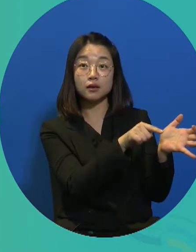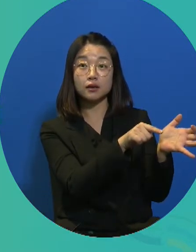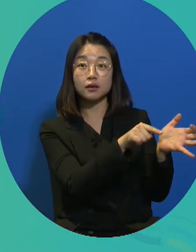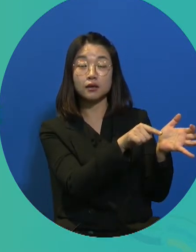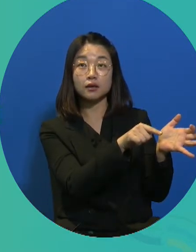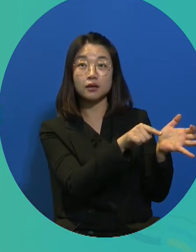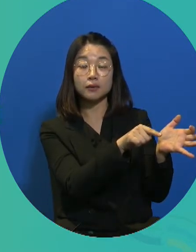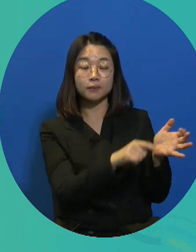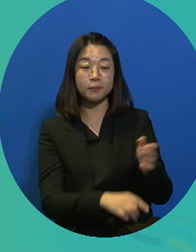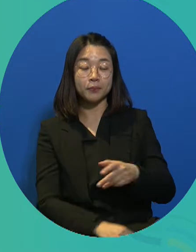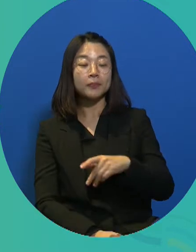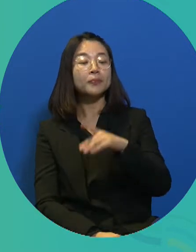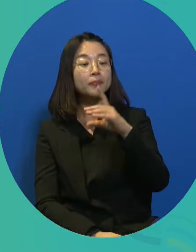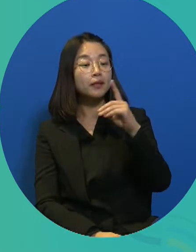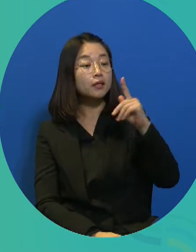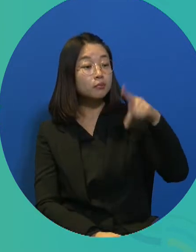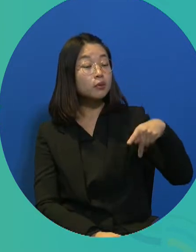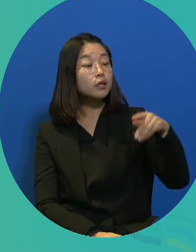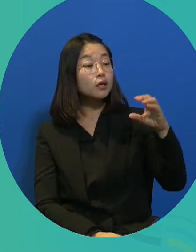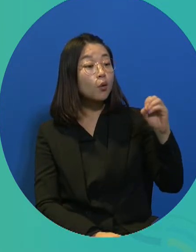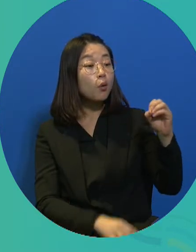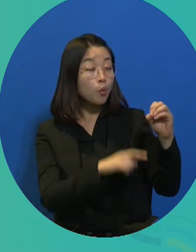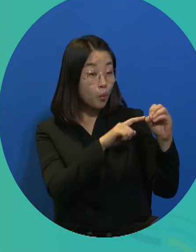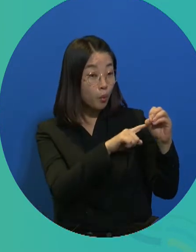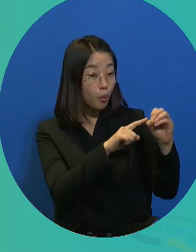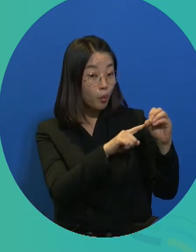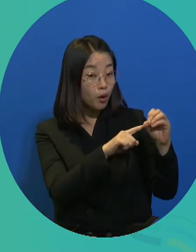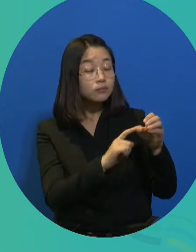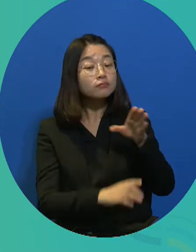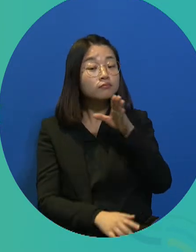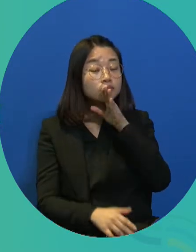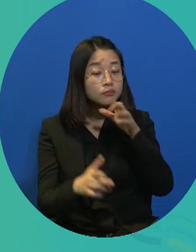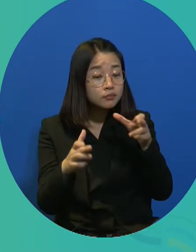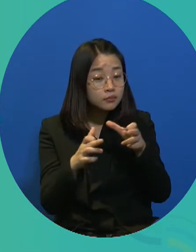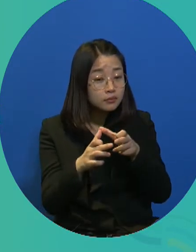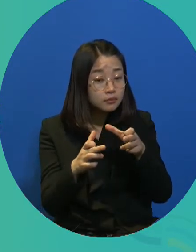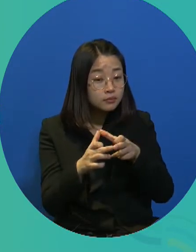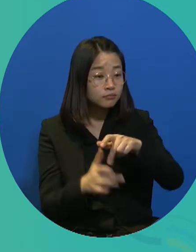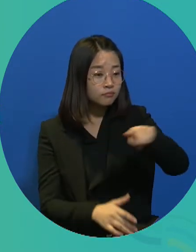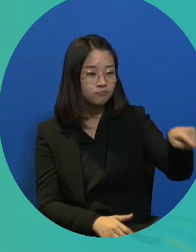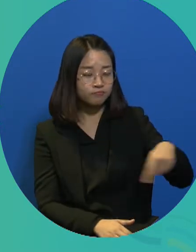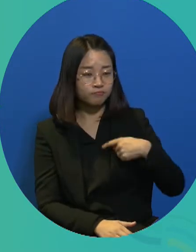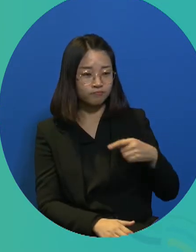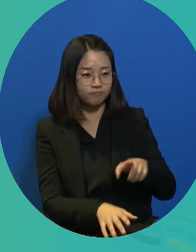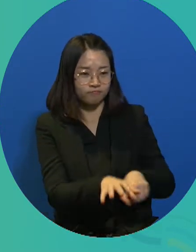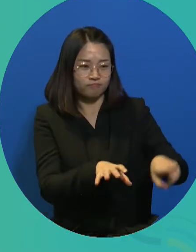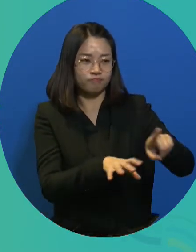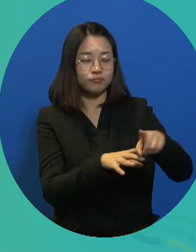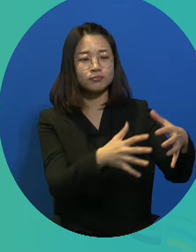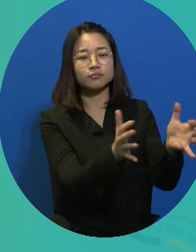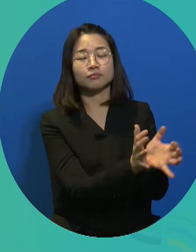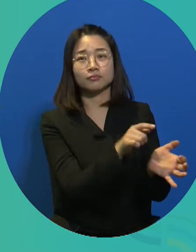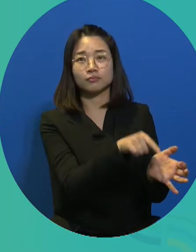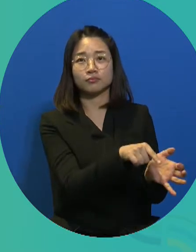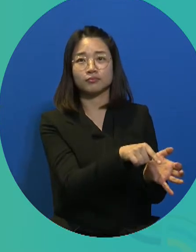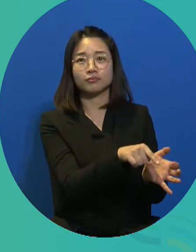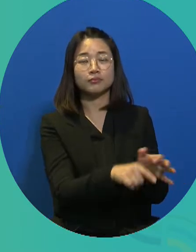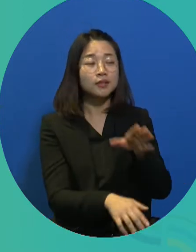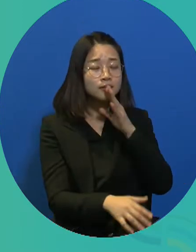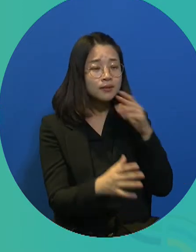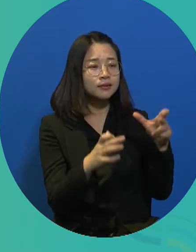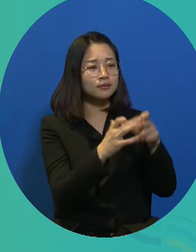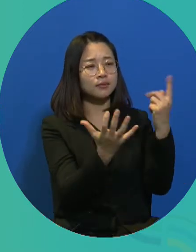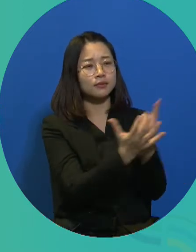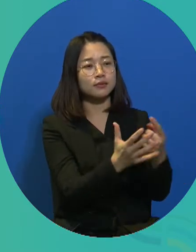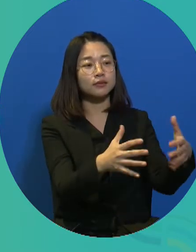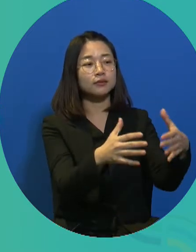단체들 중에서도 DDPO라고 하는 것은 실제 장애인들이 몸소 이끄는 그런 단체들입니다. 기타 다른